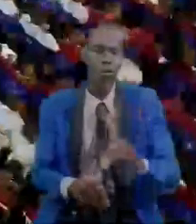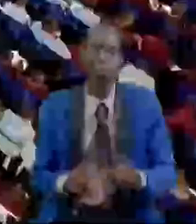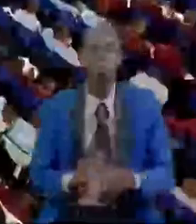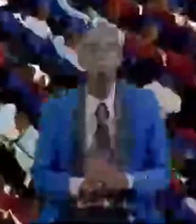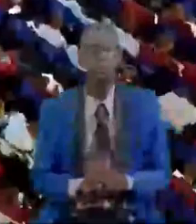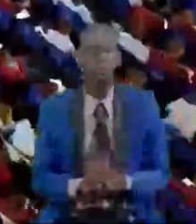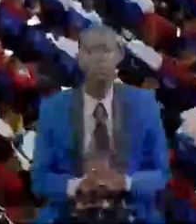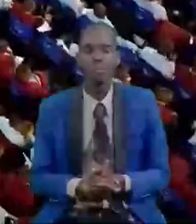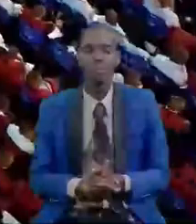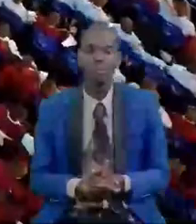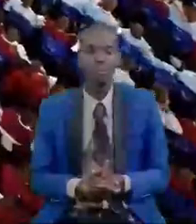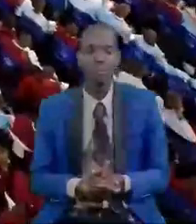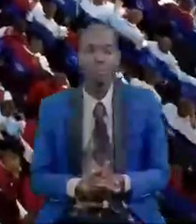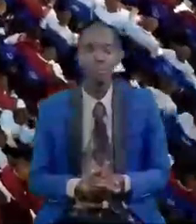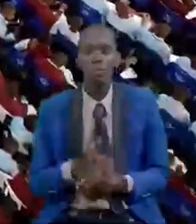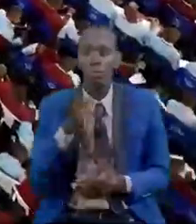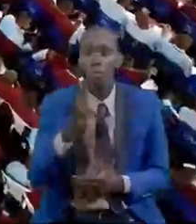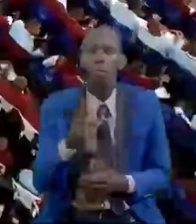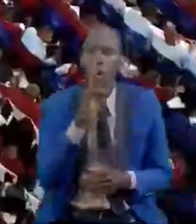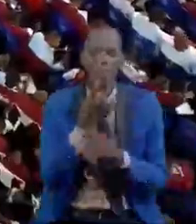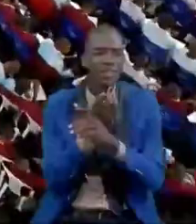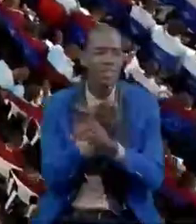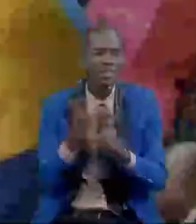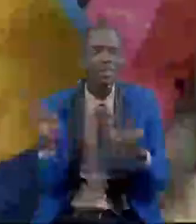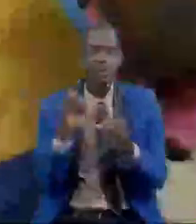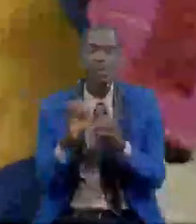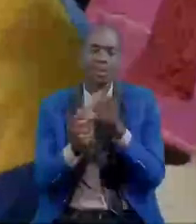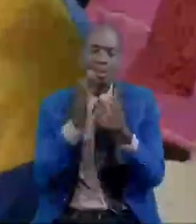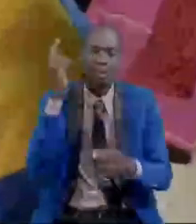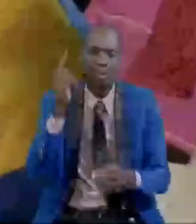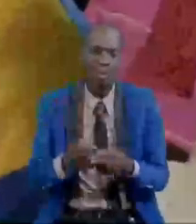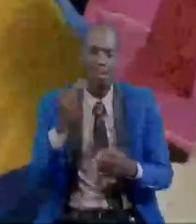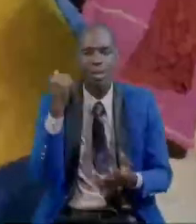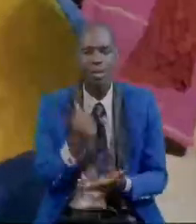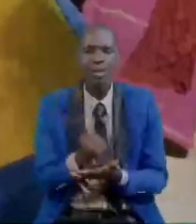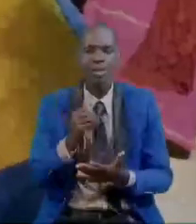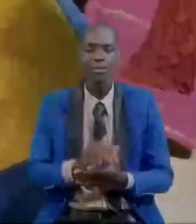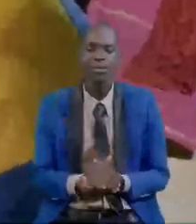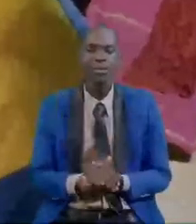non. Tu es délivré au nom de Jésus.